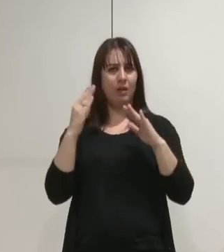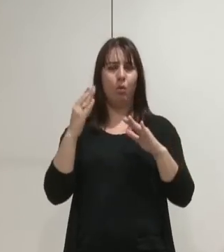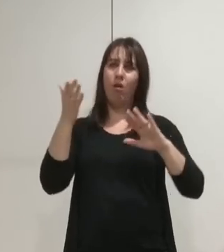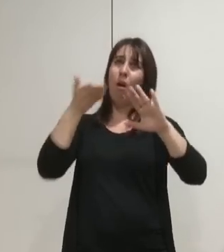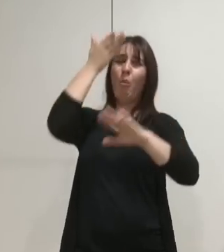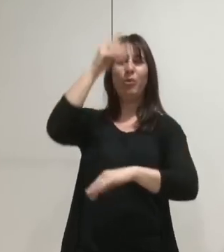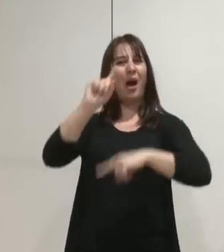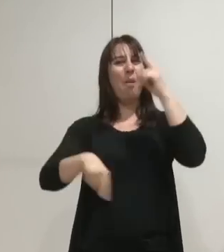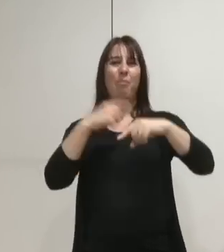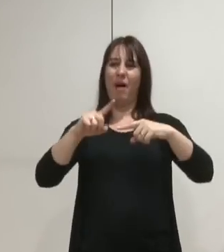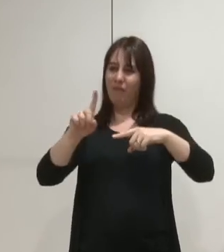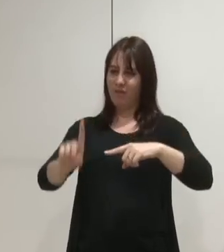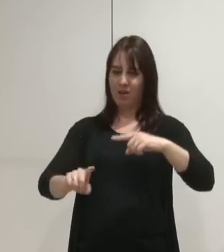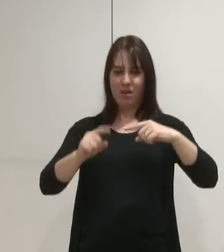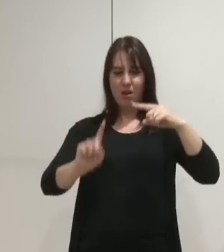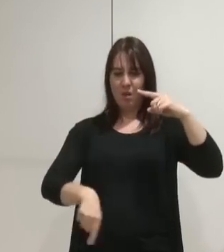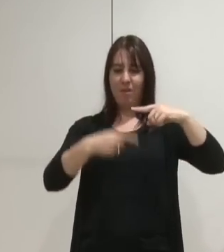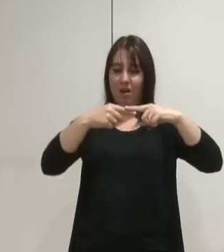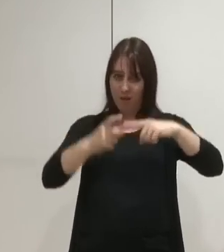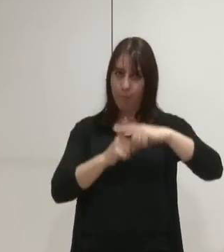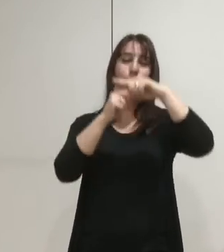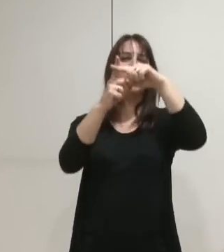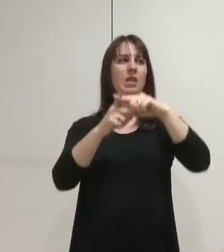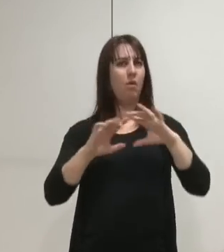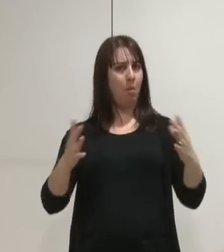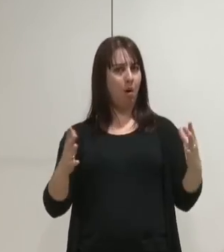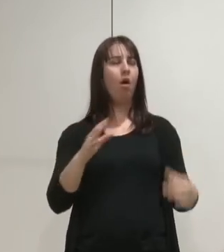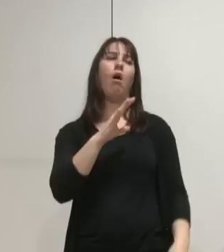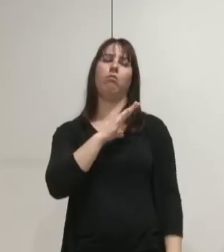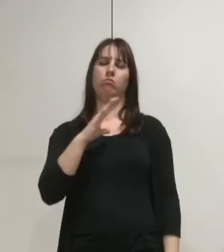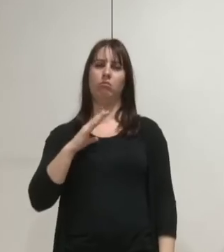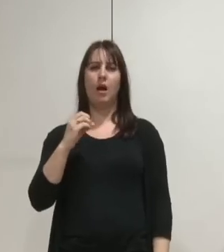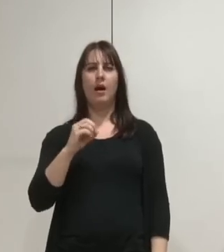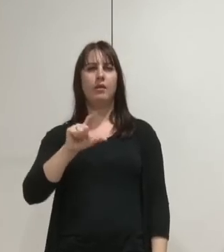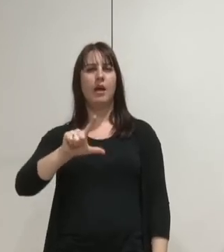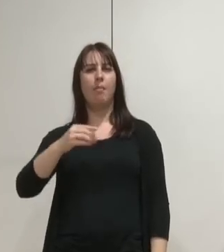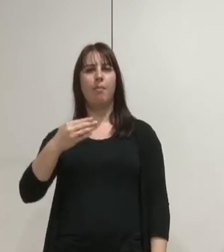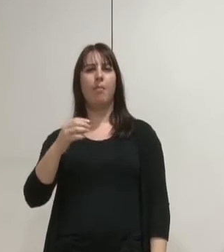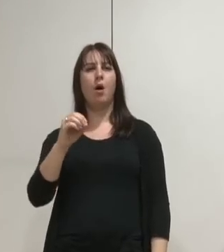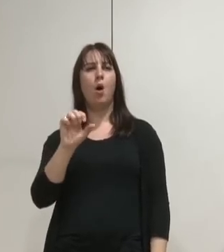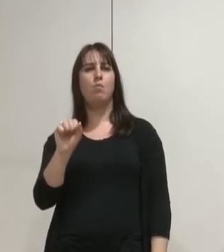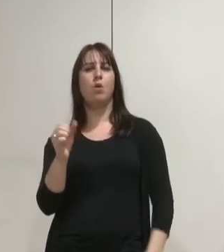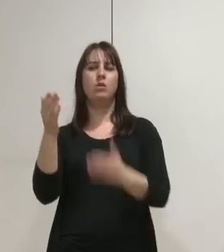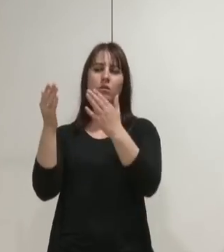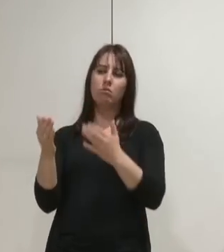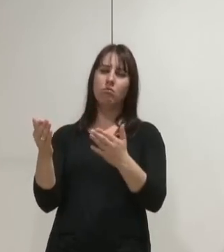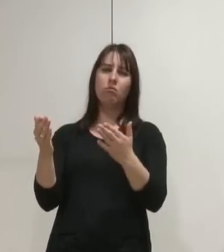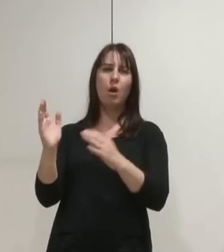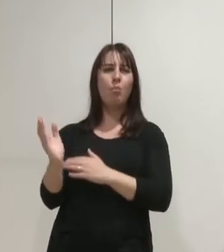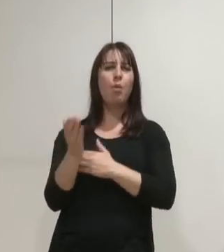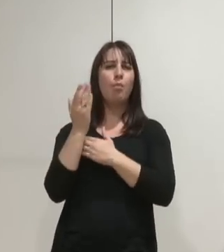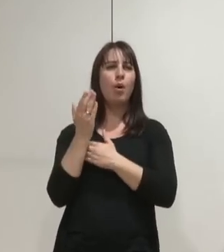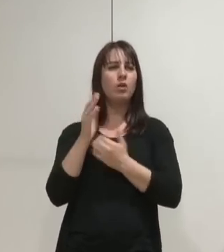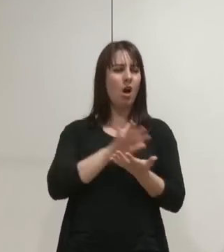bénéfici molmos a indiqué que vous alliez proposer la création d'une ESP la